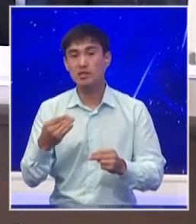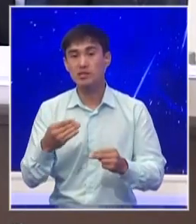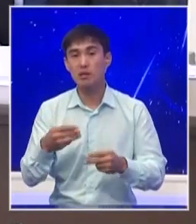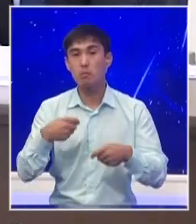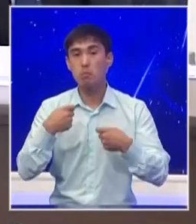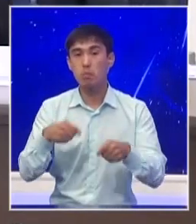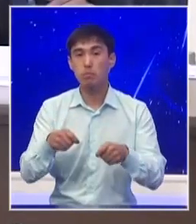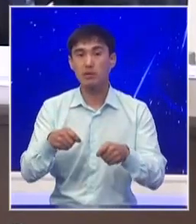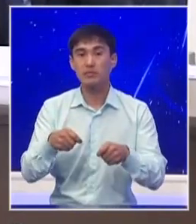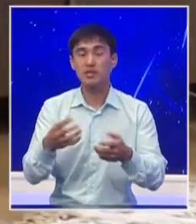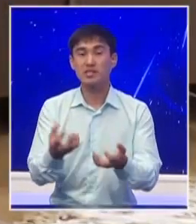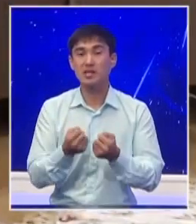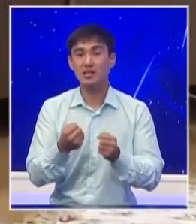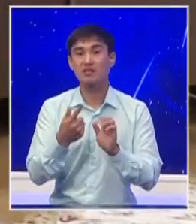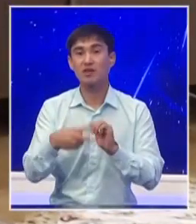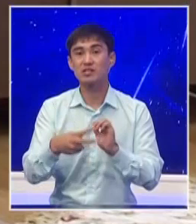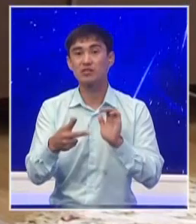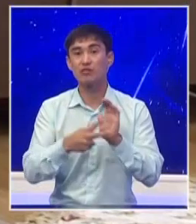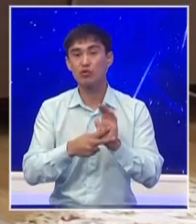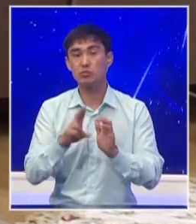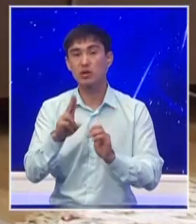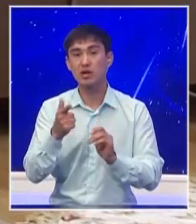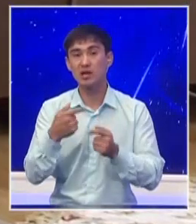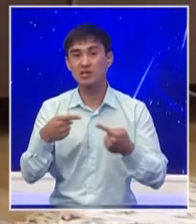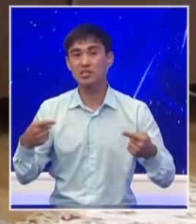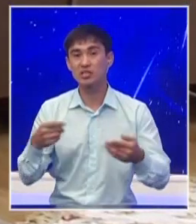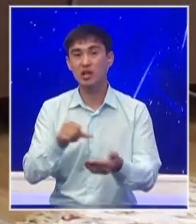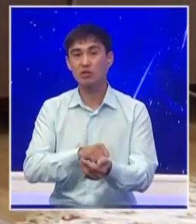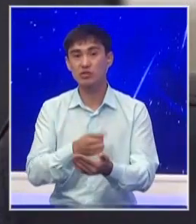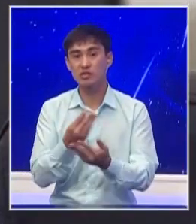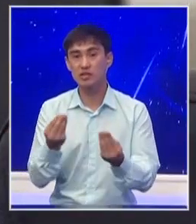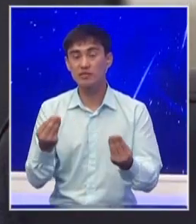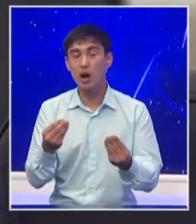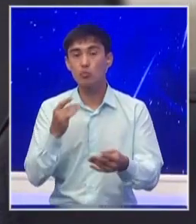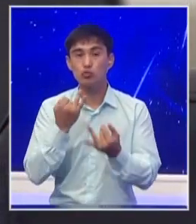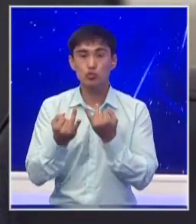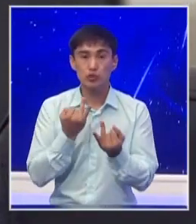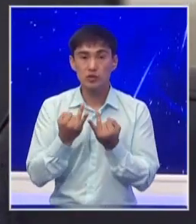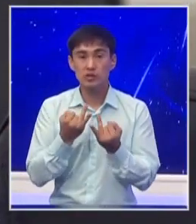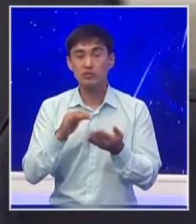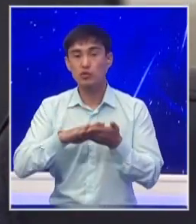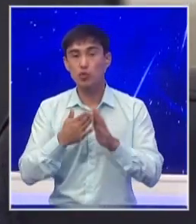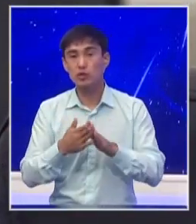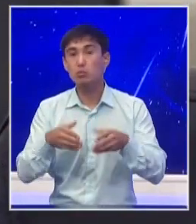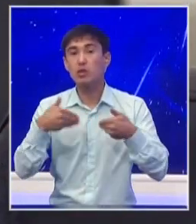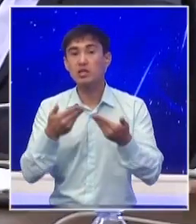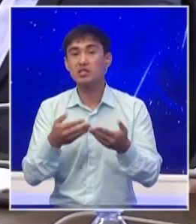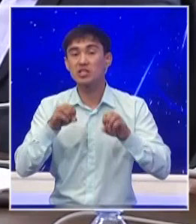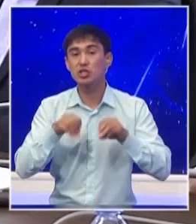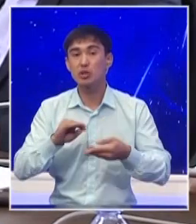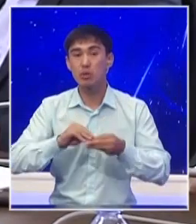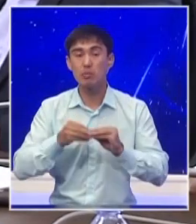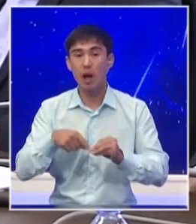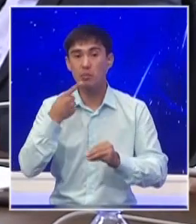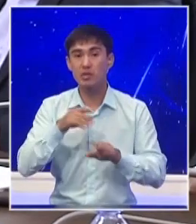изъято 28 килограммов различных видов наркотических средств. Обсудив ситуацию, участники встречи предложили пути решения проблемы. Как